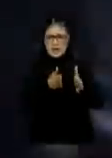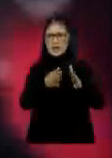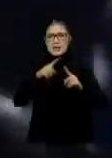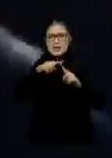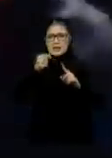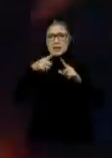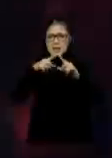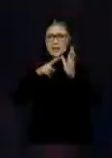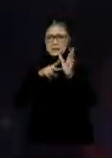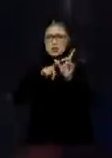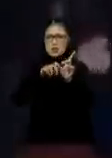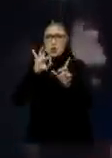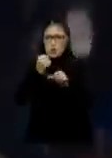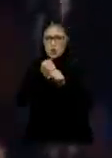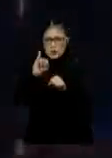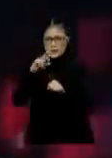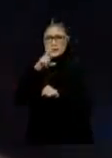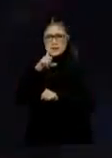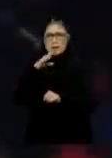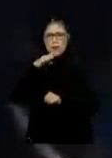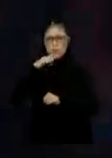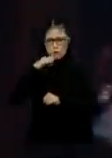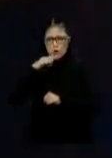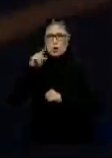Bekasi, Jawa Barat, Senin sore.